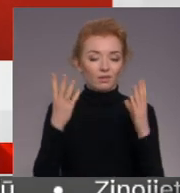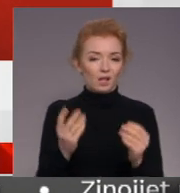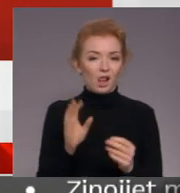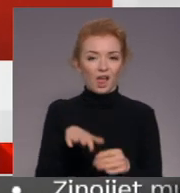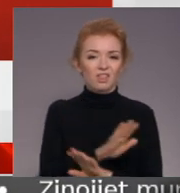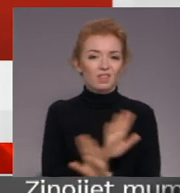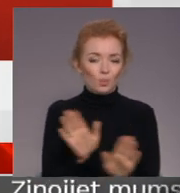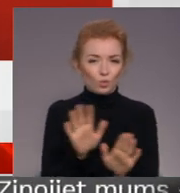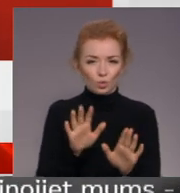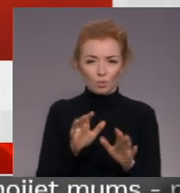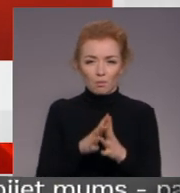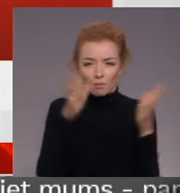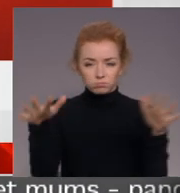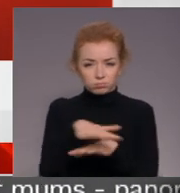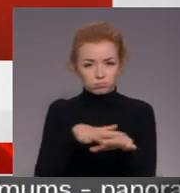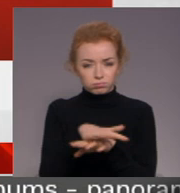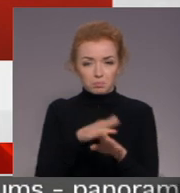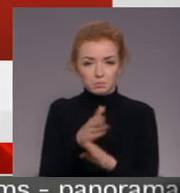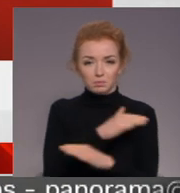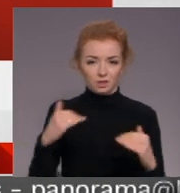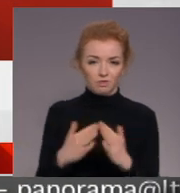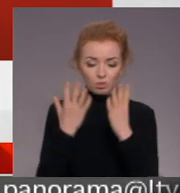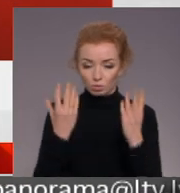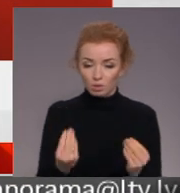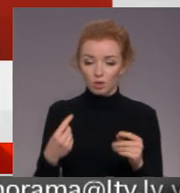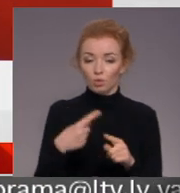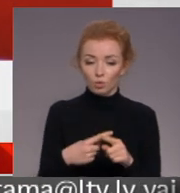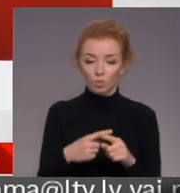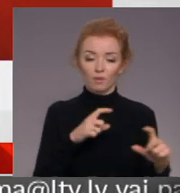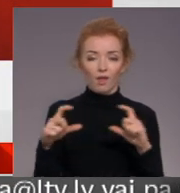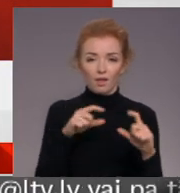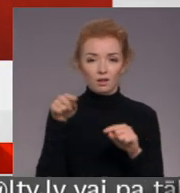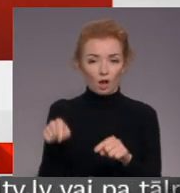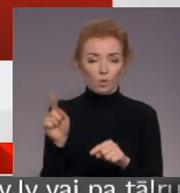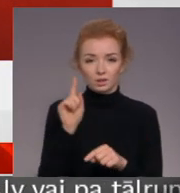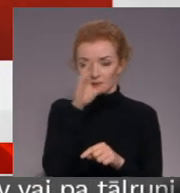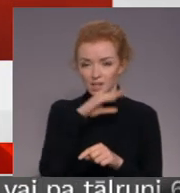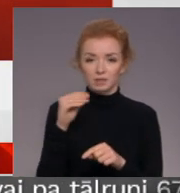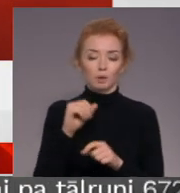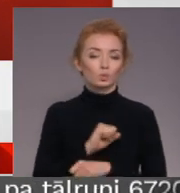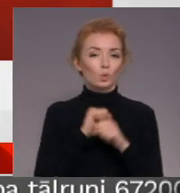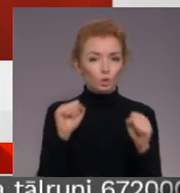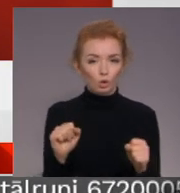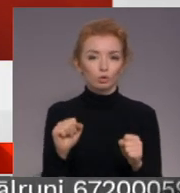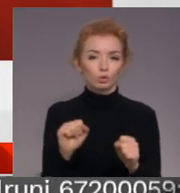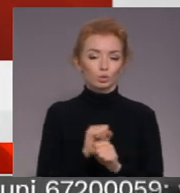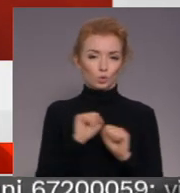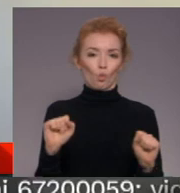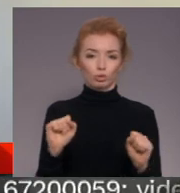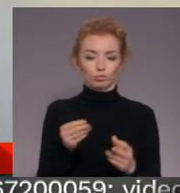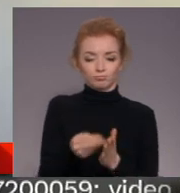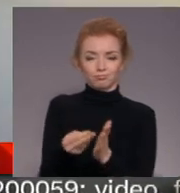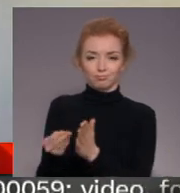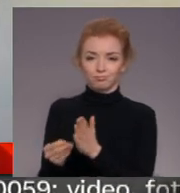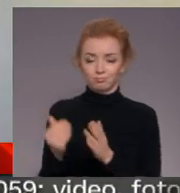neveicinātu masveidu drozmēšanos tieši pirms svētku dienām un veikalos būtu iespējams nodrošināt drošu iepirkšanos.